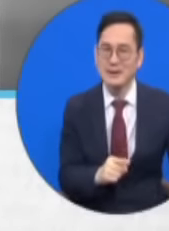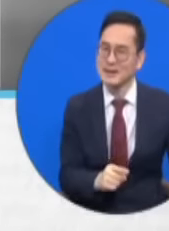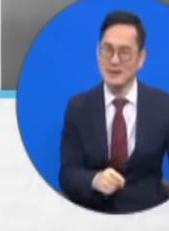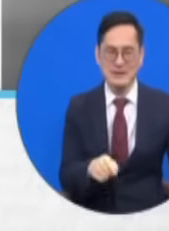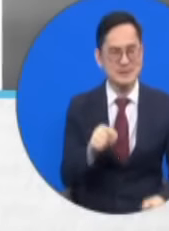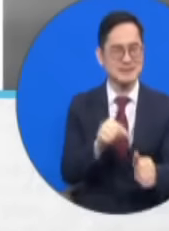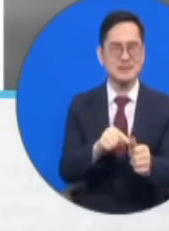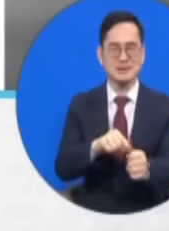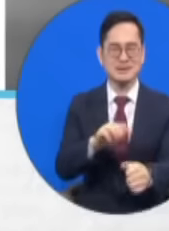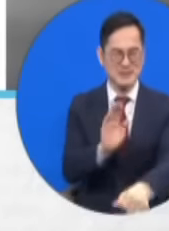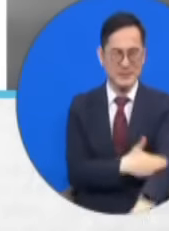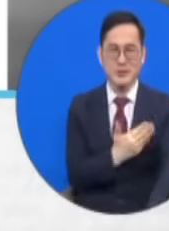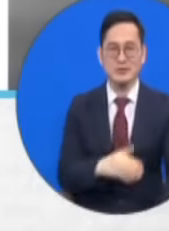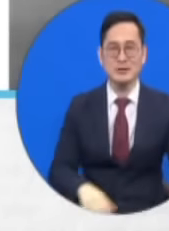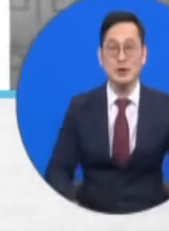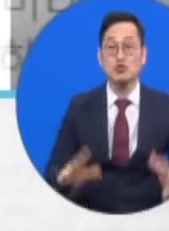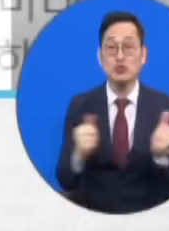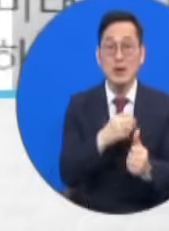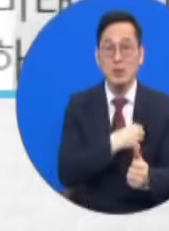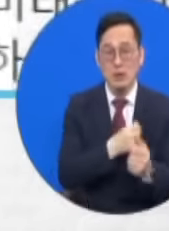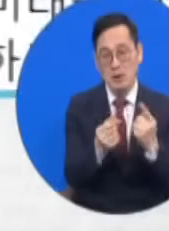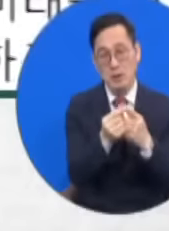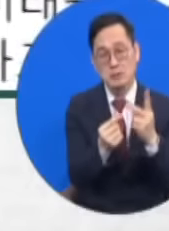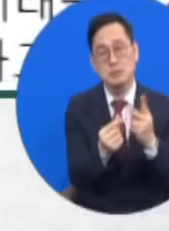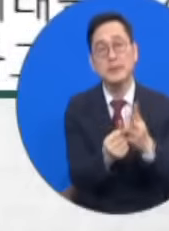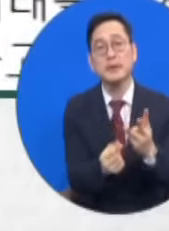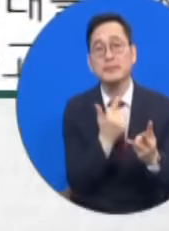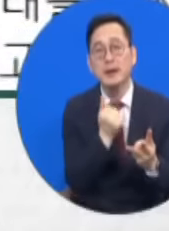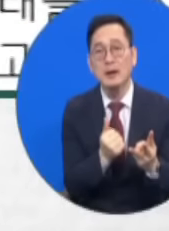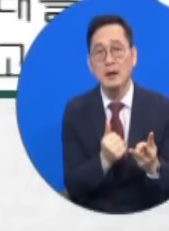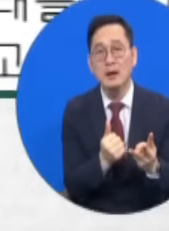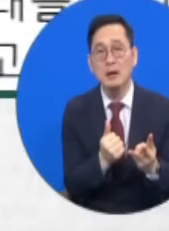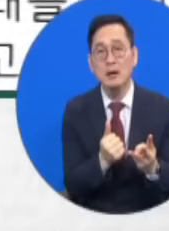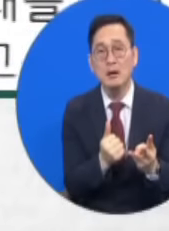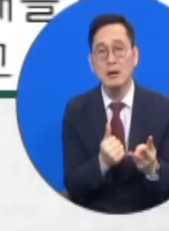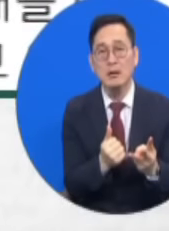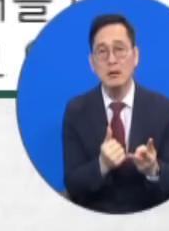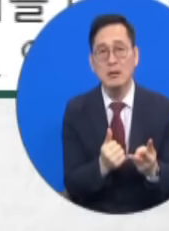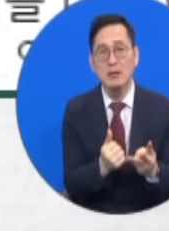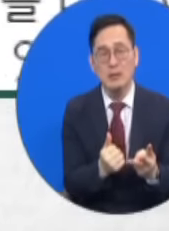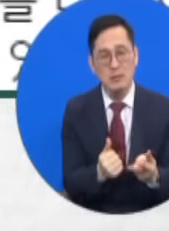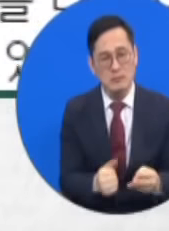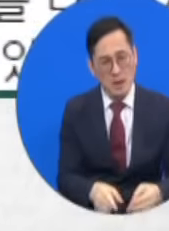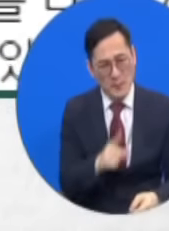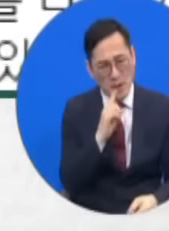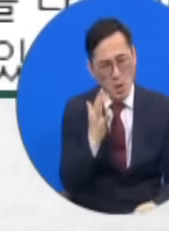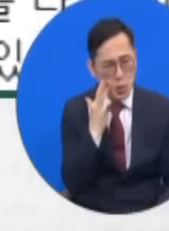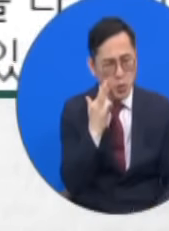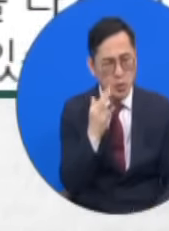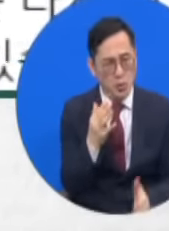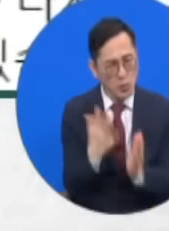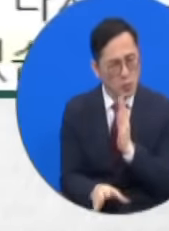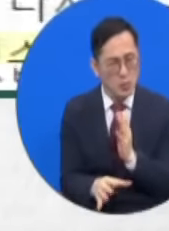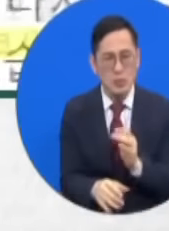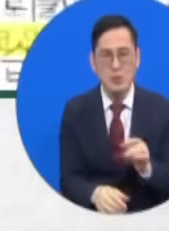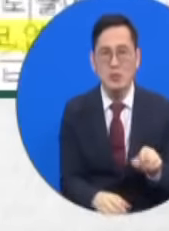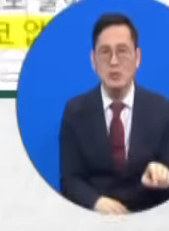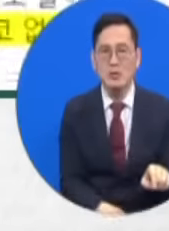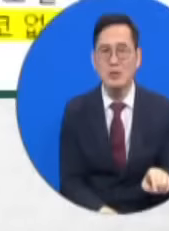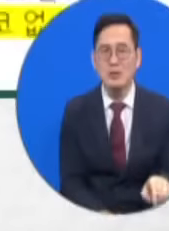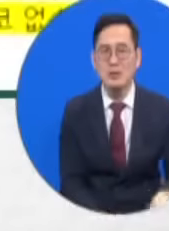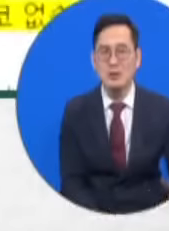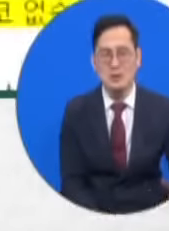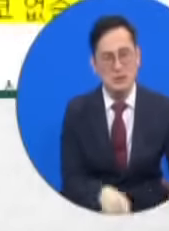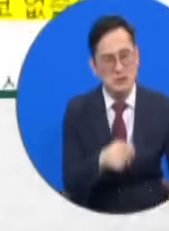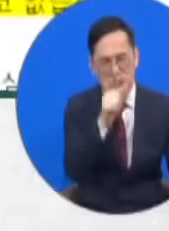삼선 의원이더라고요. 그런데 왜 저렇게 부적절한 얘기를 했을까라는 의구심이 들고. 그 사퇴를 하라라는 민주당 요구에 대해서